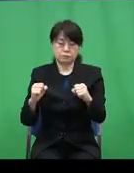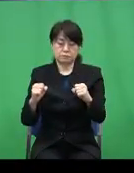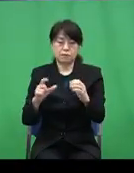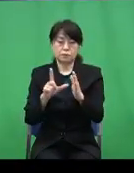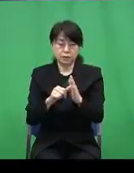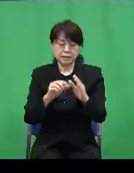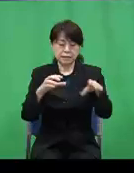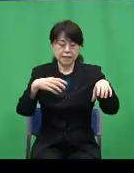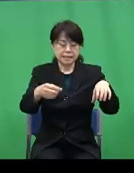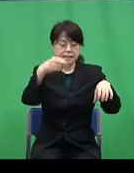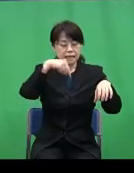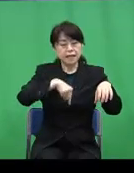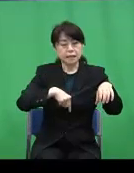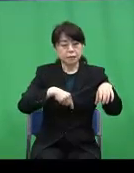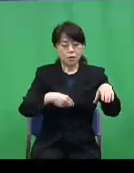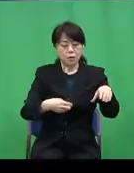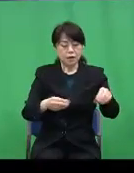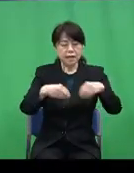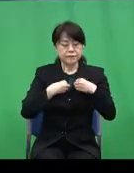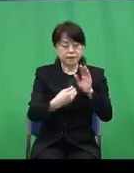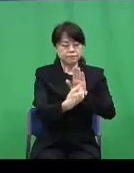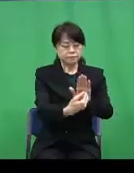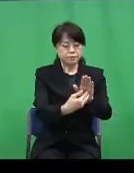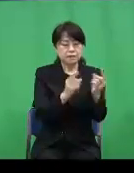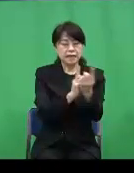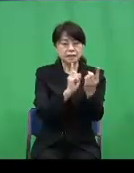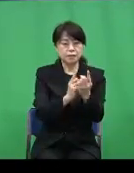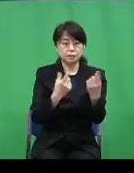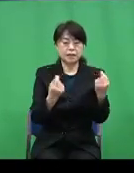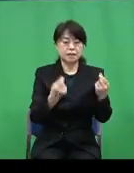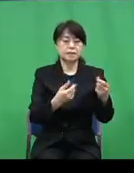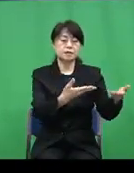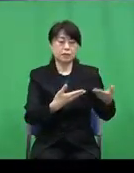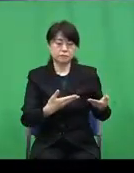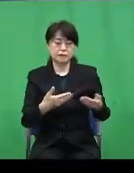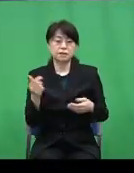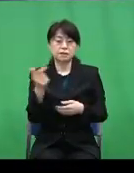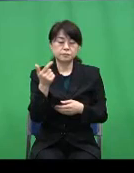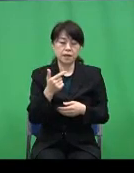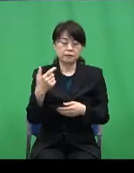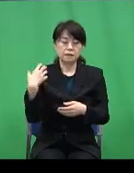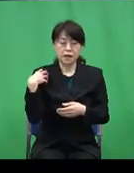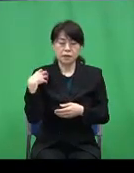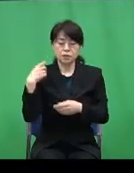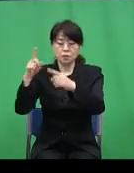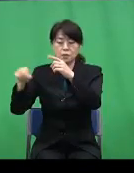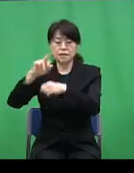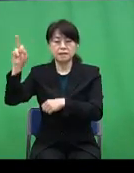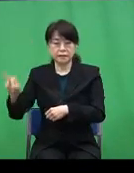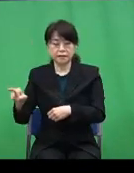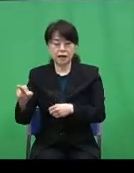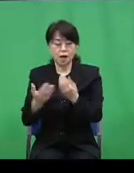院内での感染対策も徹底してもらう、それから速やかに管轄の厚生センターの支所または保健